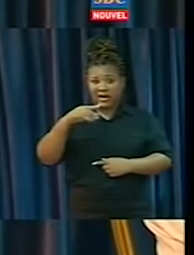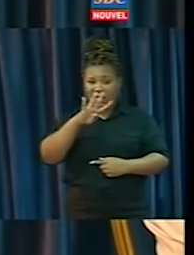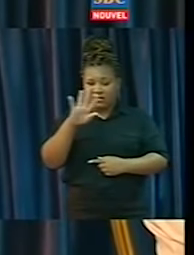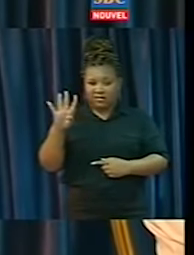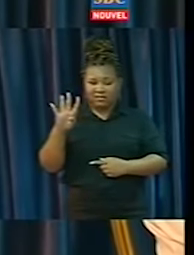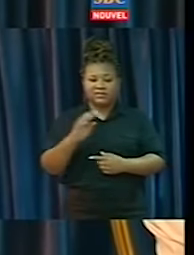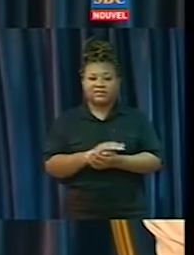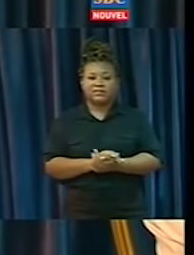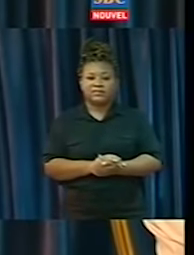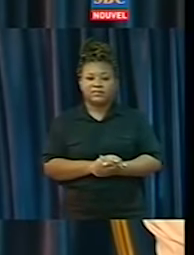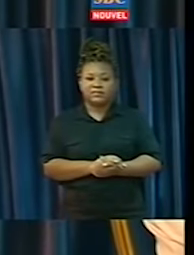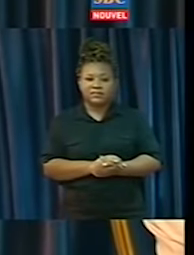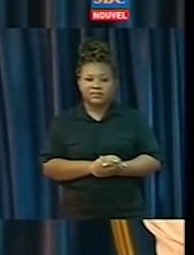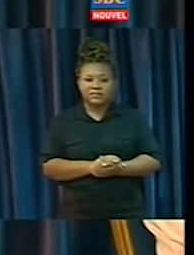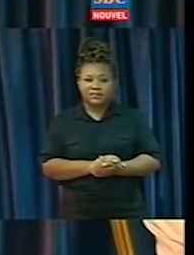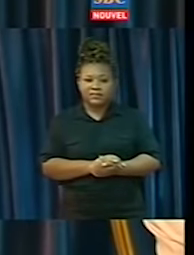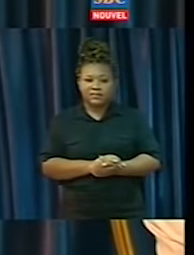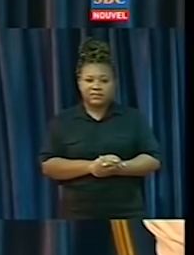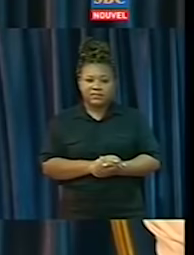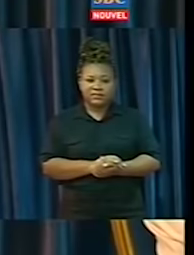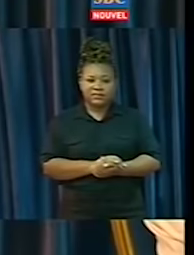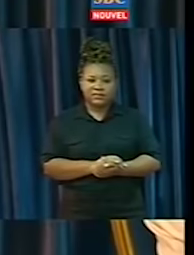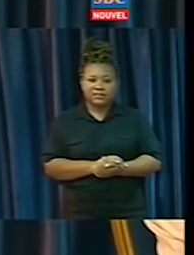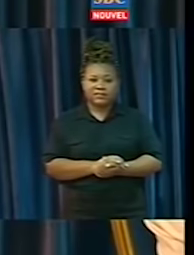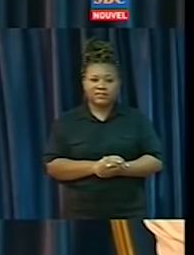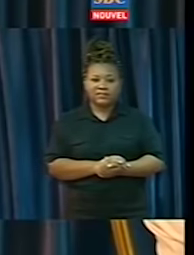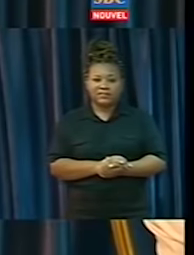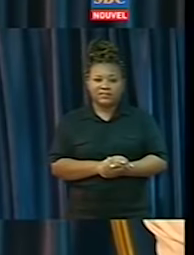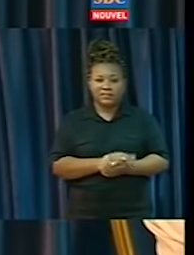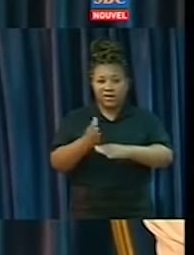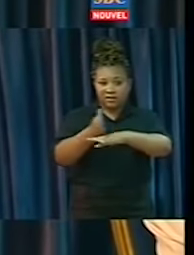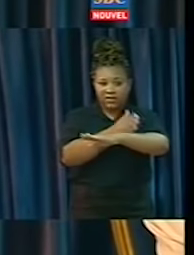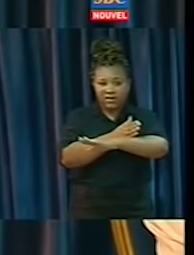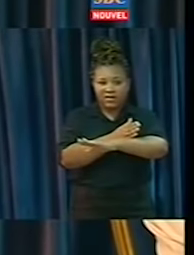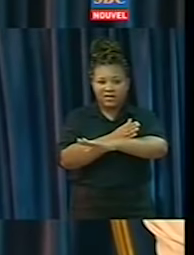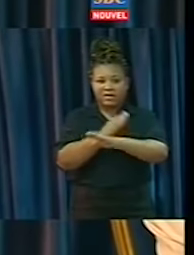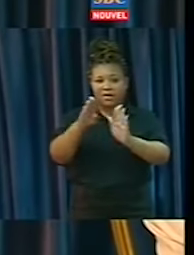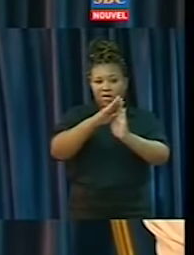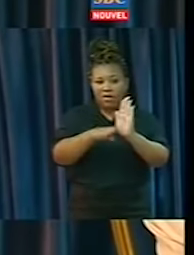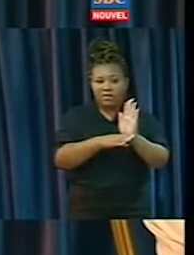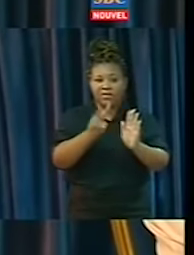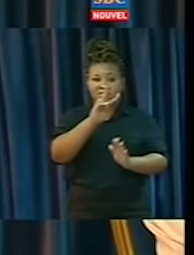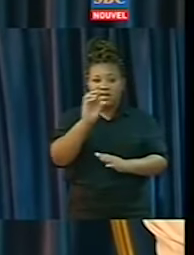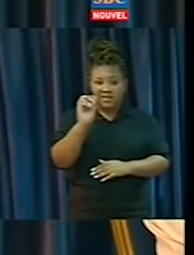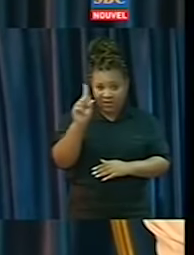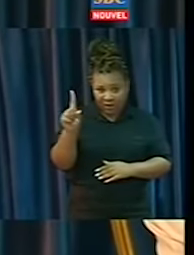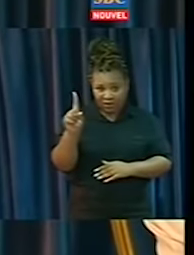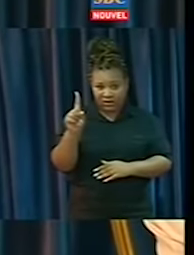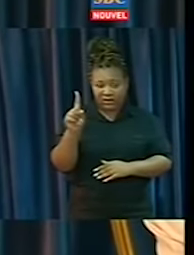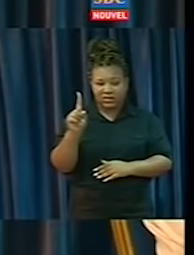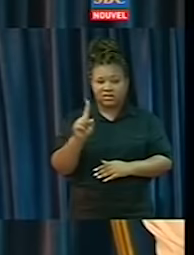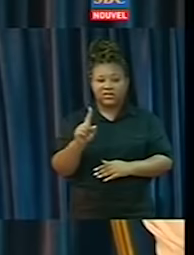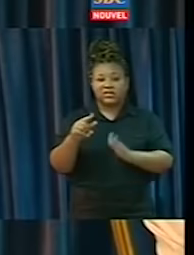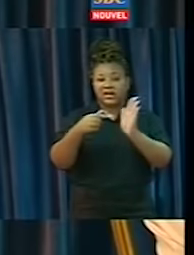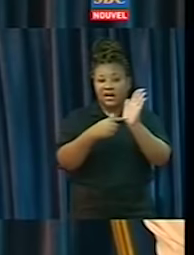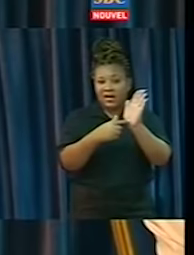aussi, nos Public Finance Management Regulation 2014, il cite là-bas, en bas 54D, comme quoi nous ne